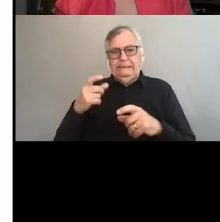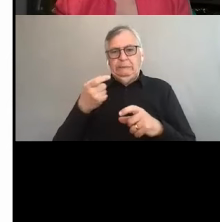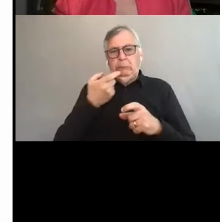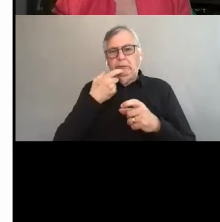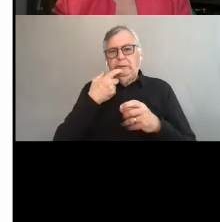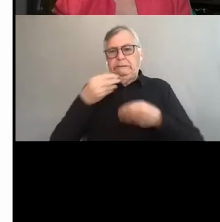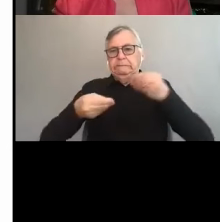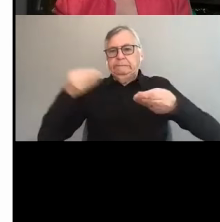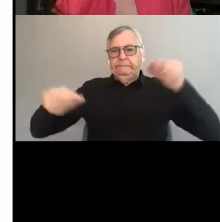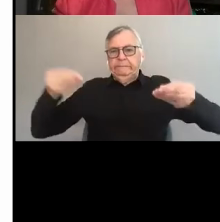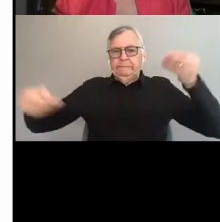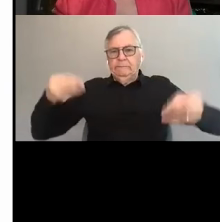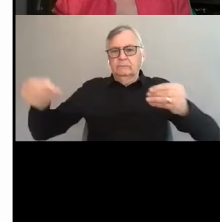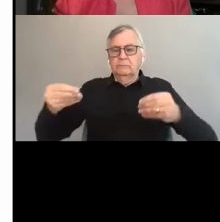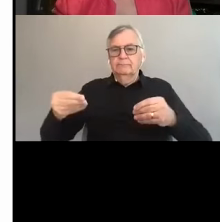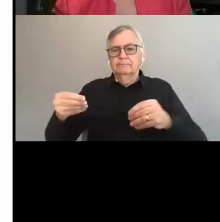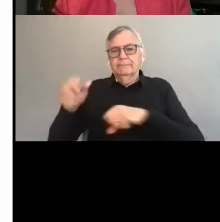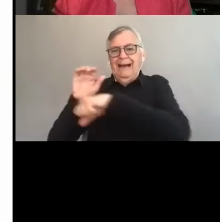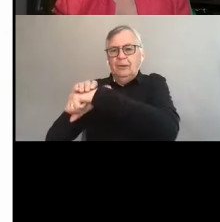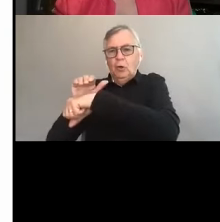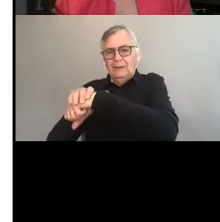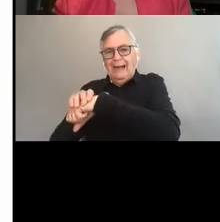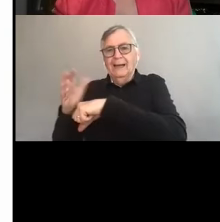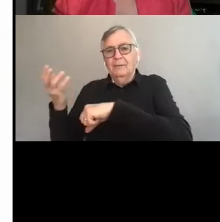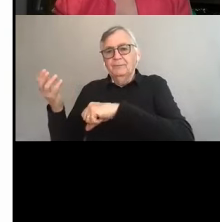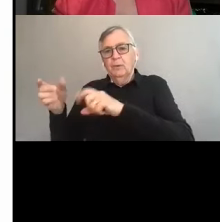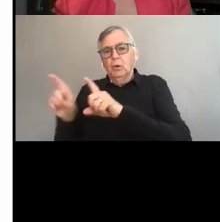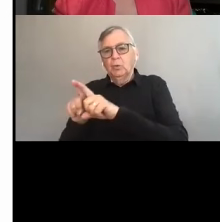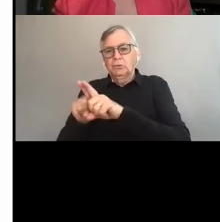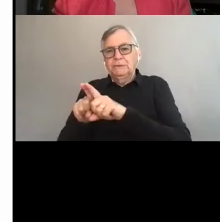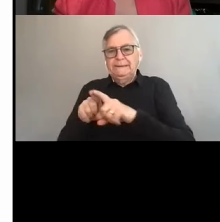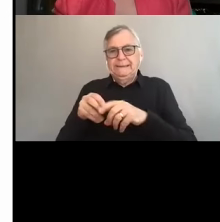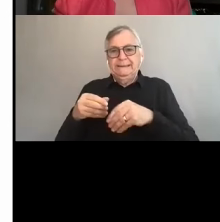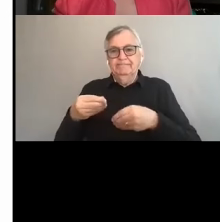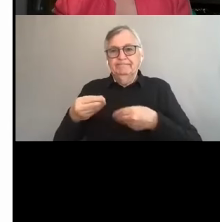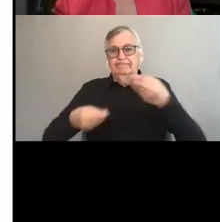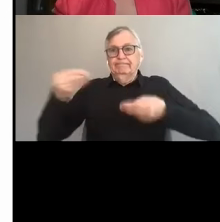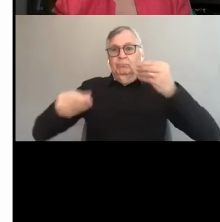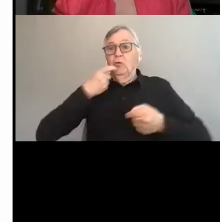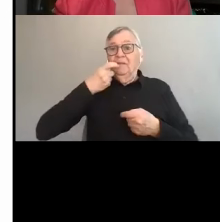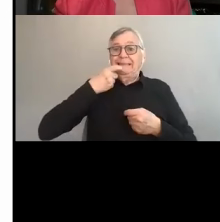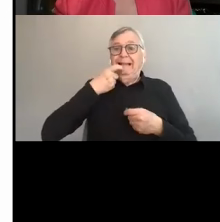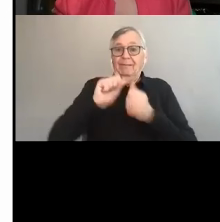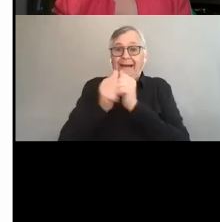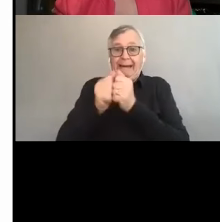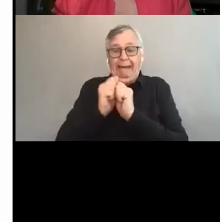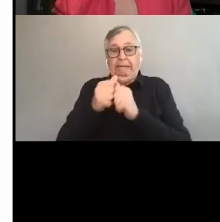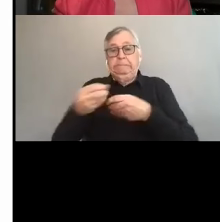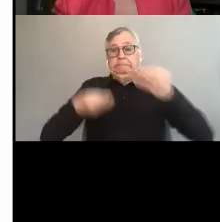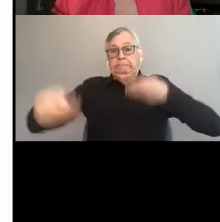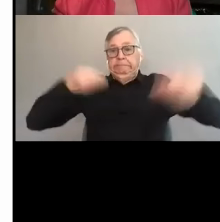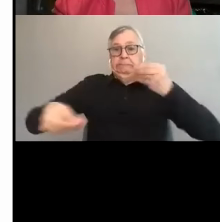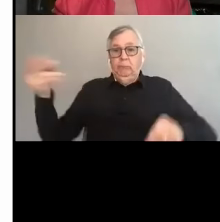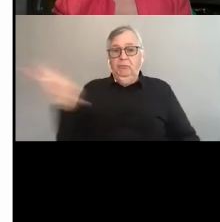transmissibilité au Royaume-Uni, puis à une plus grande virulence dans le sens de maladies plus sévères.